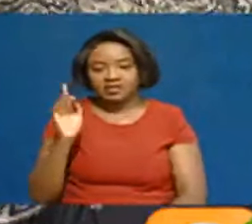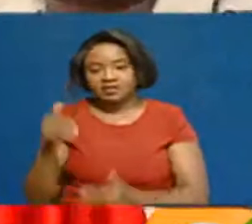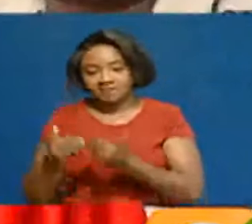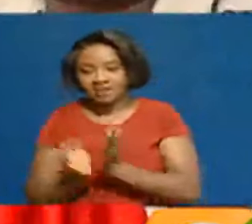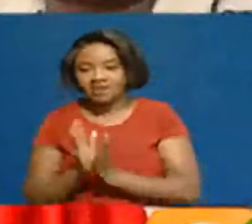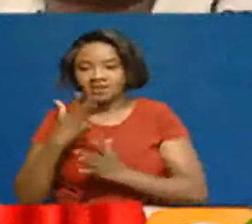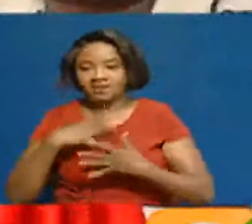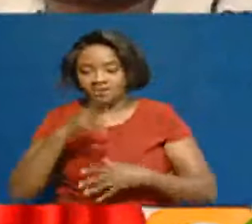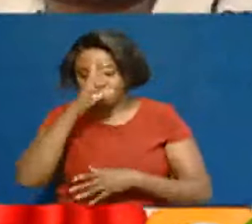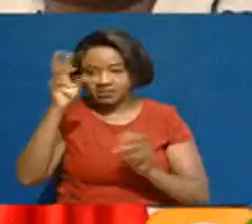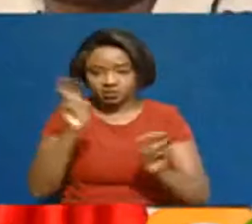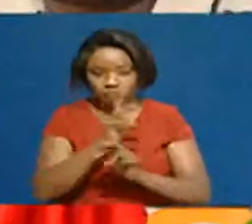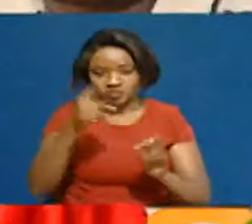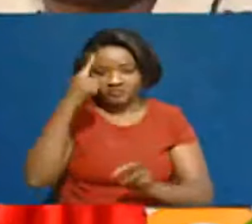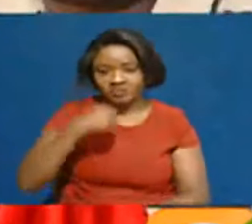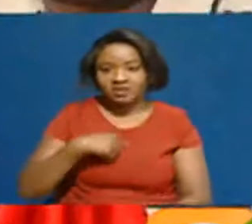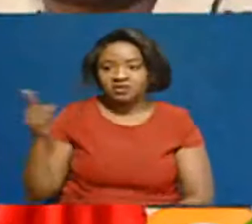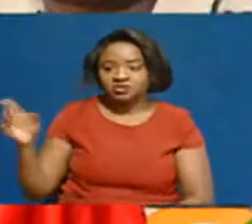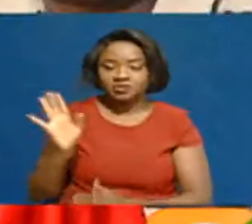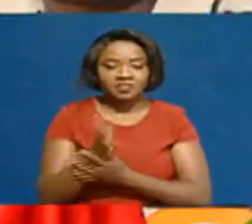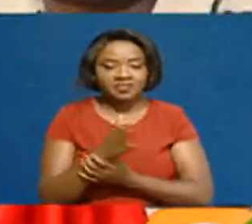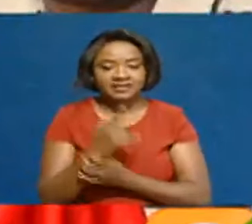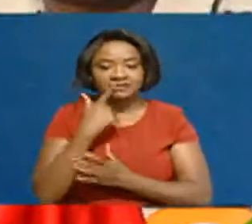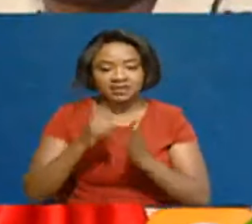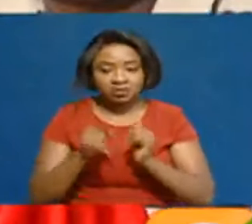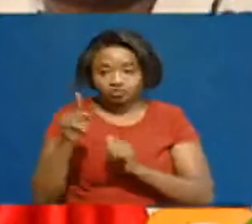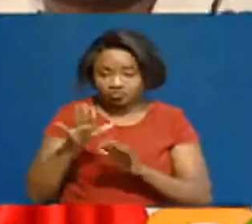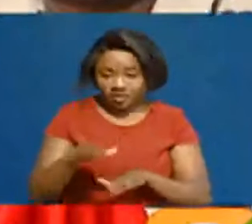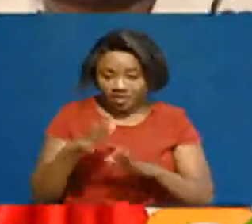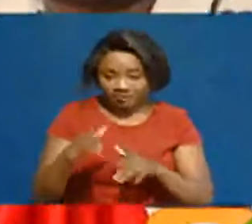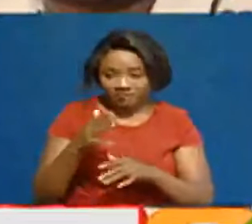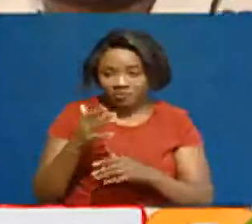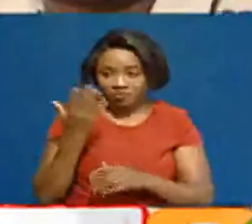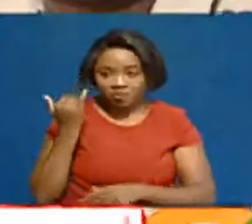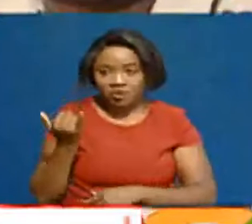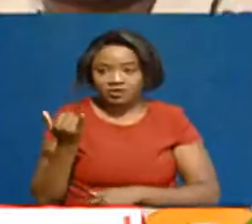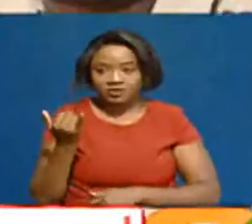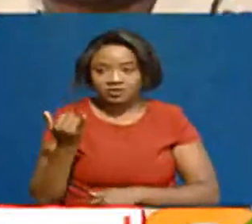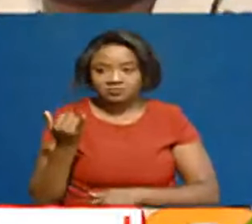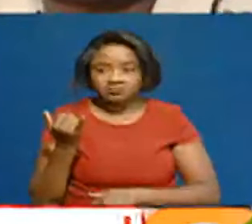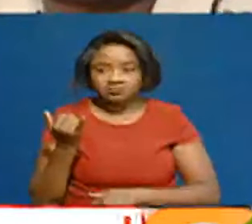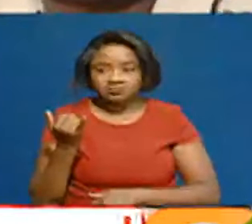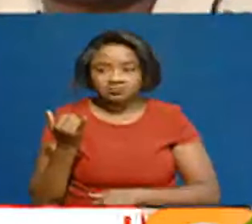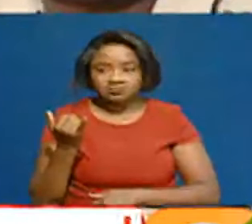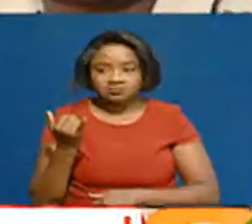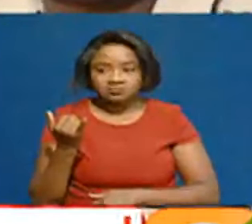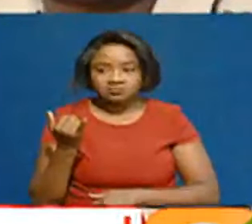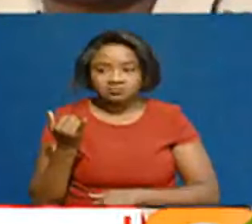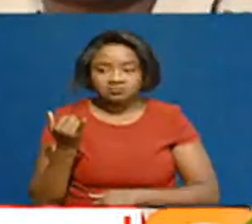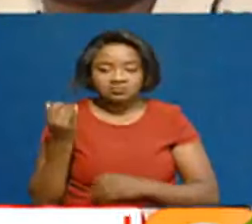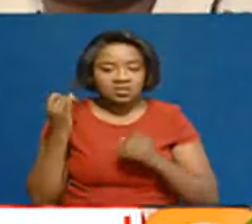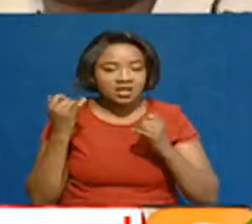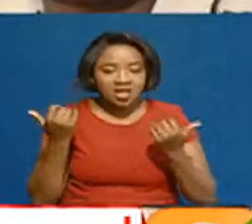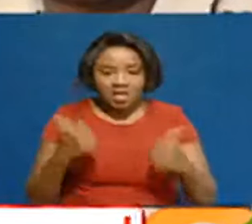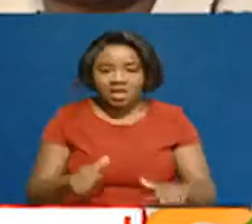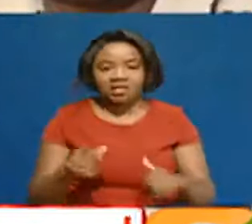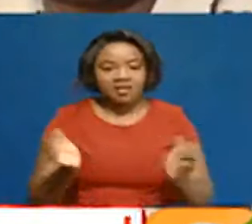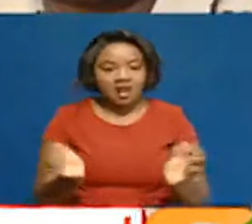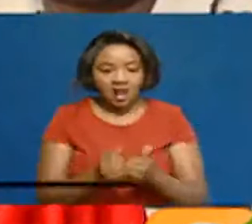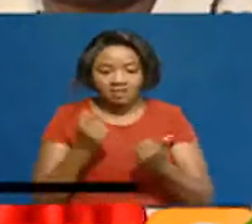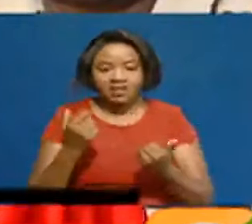So that Thursday nika alikuwa tu ananiambia tu nikae rada, cause either way kitu ikihappen mimi ndo